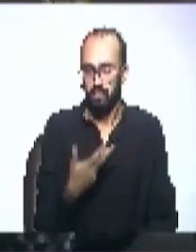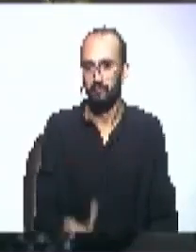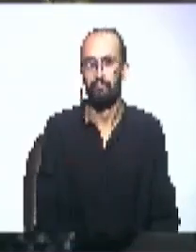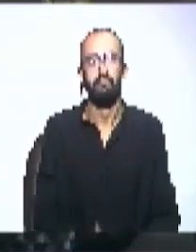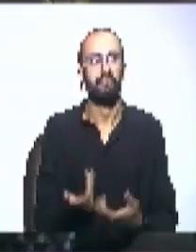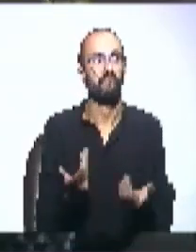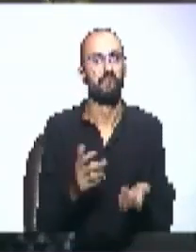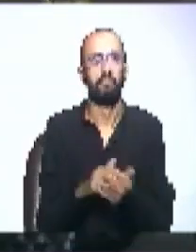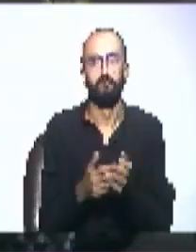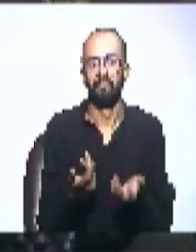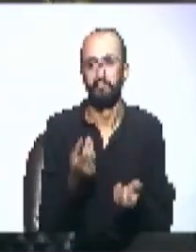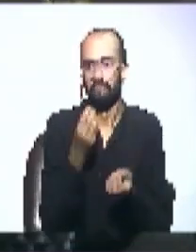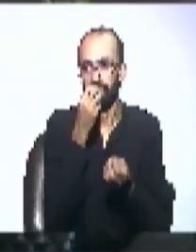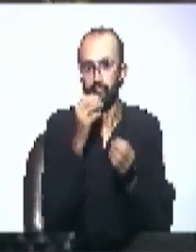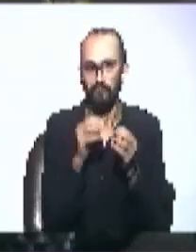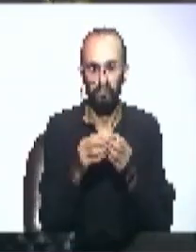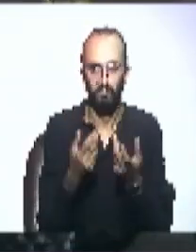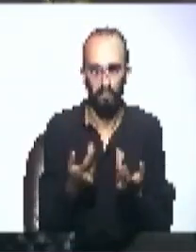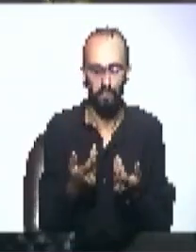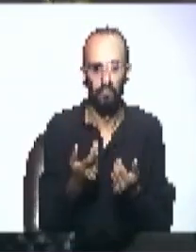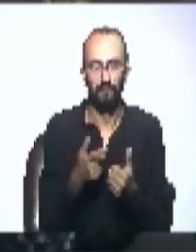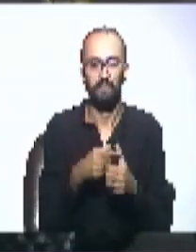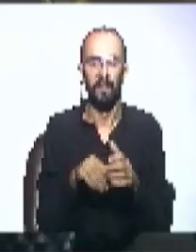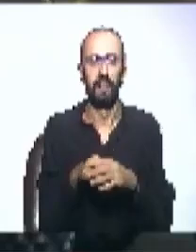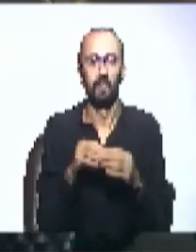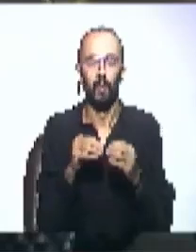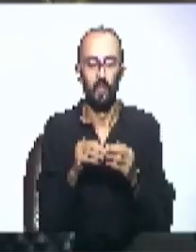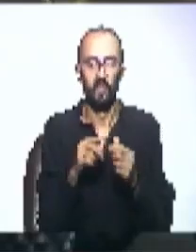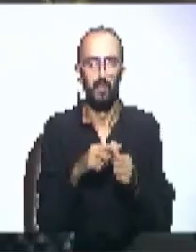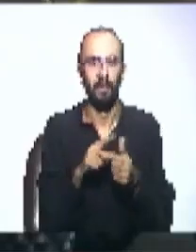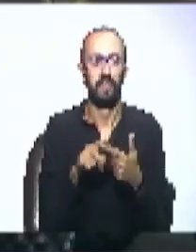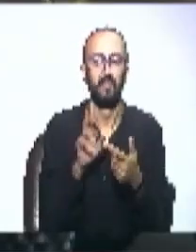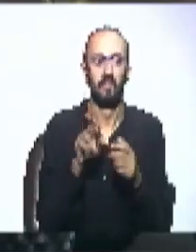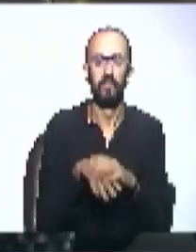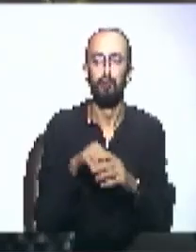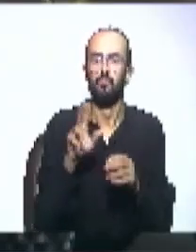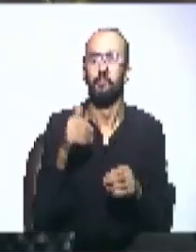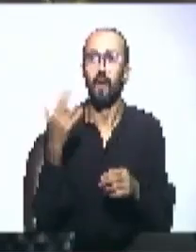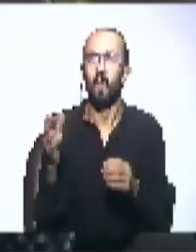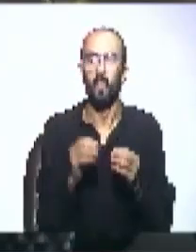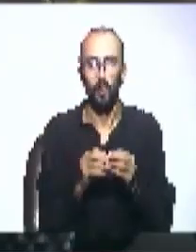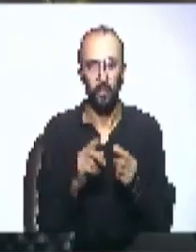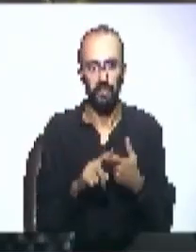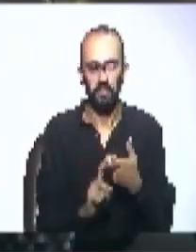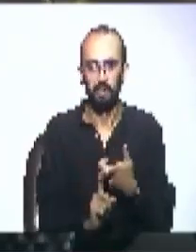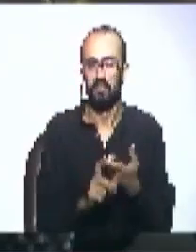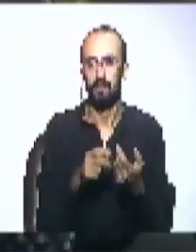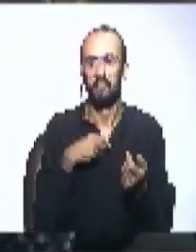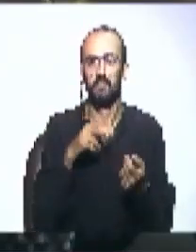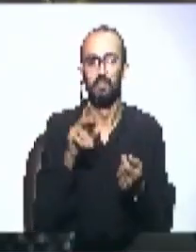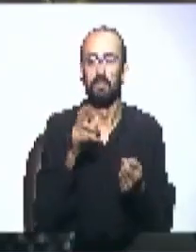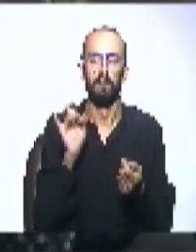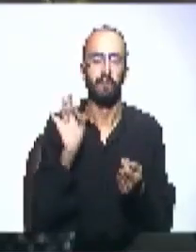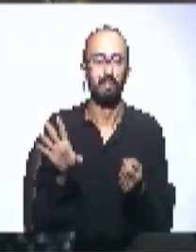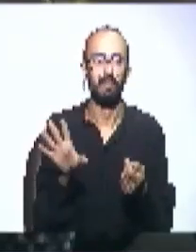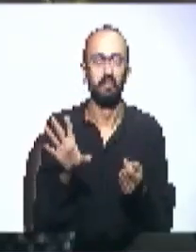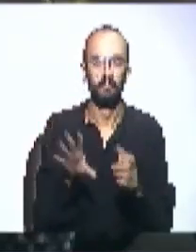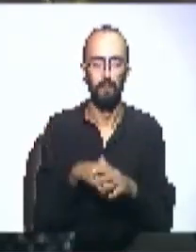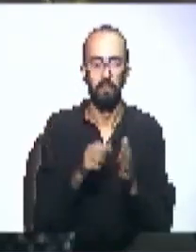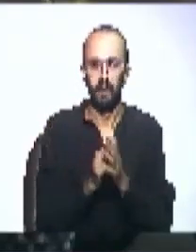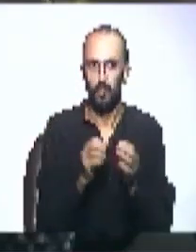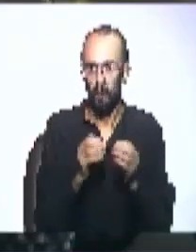في يعني نحضر مثلا ايه نعمله ممكن ان احنا نشتري ايه من بره وممكن ان احنا نستغنى عنه ونعمله في